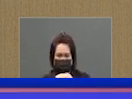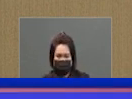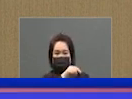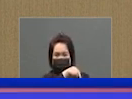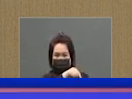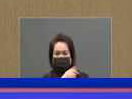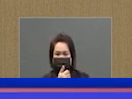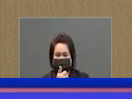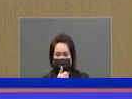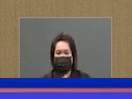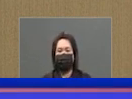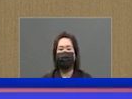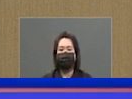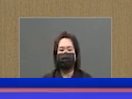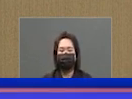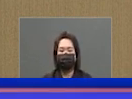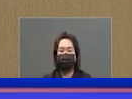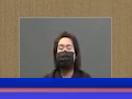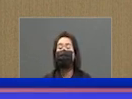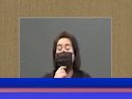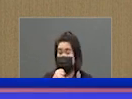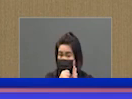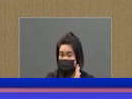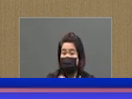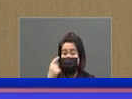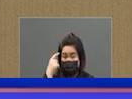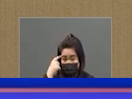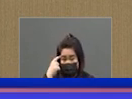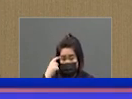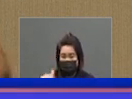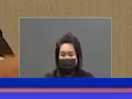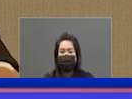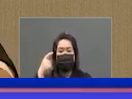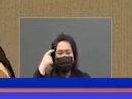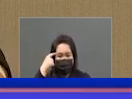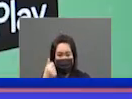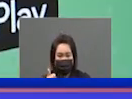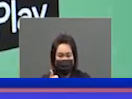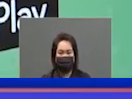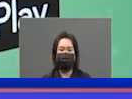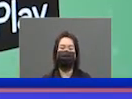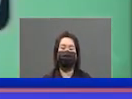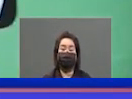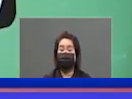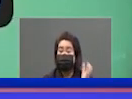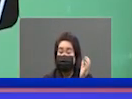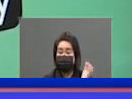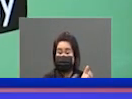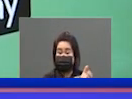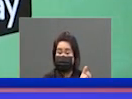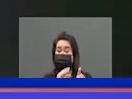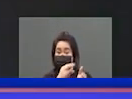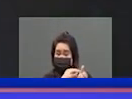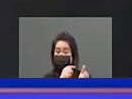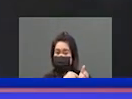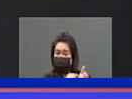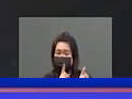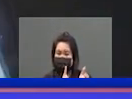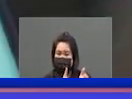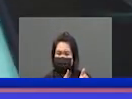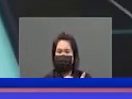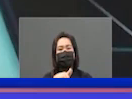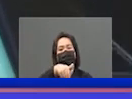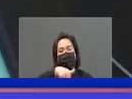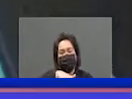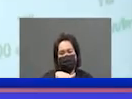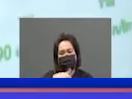าคทั้งนครหลวงนะครับแล้วก็จะเป็นสิ่งที่ก็เชื่อมโยงไปเรื่องของผู้ที่เข้าสู่อาชีพนะครับก็คือจะเช็คในเรื่องสวั